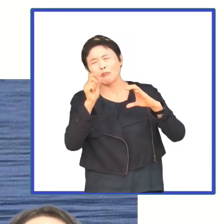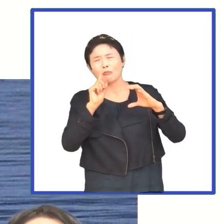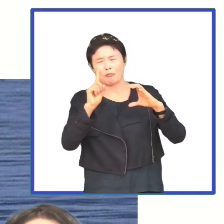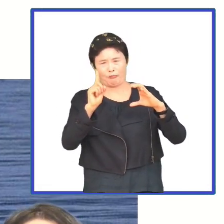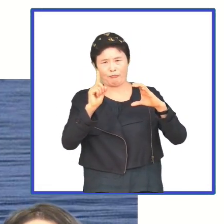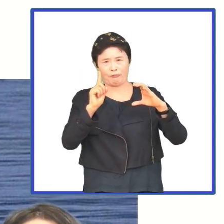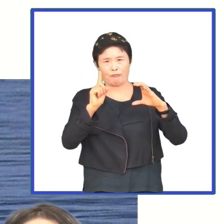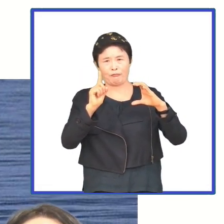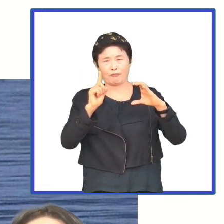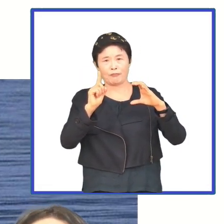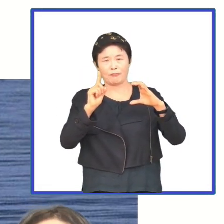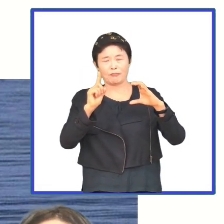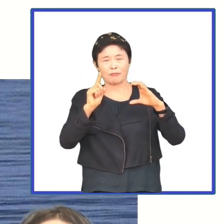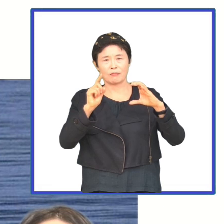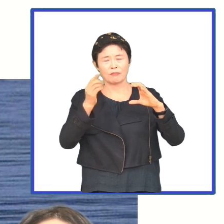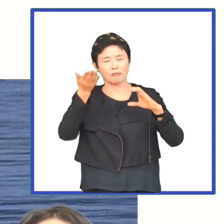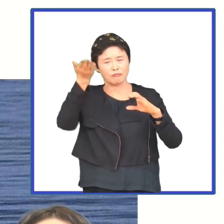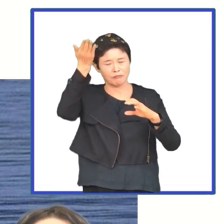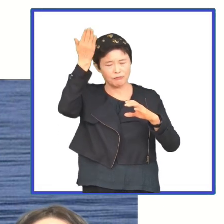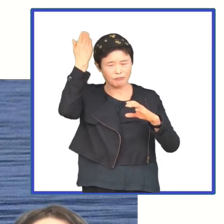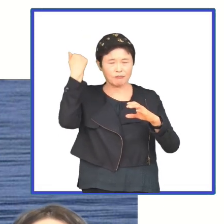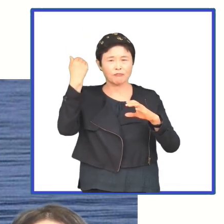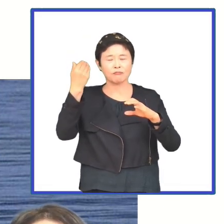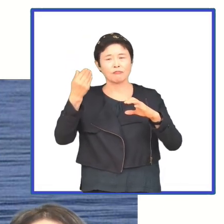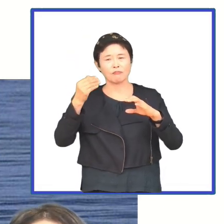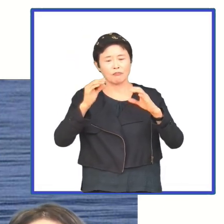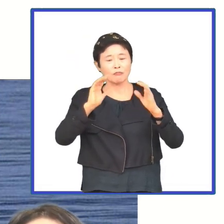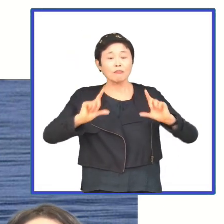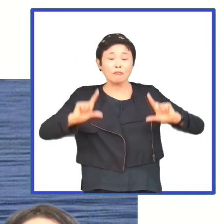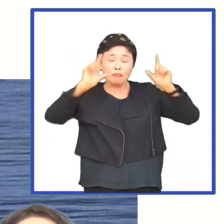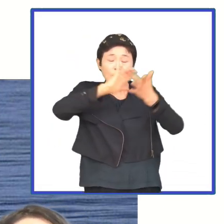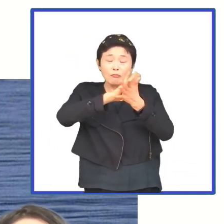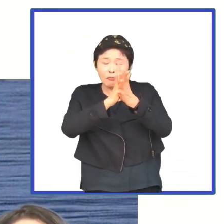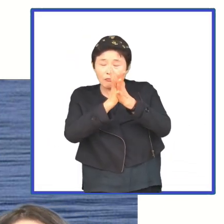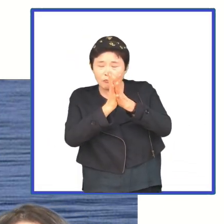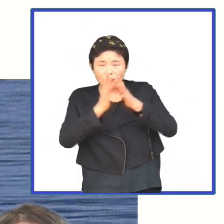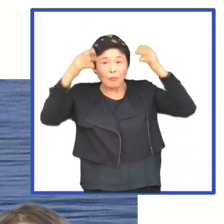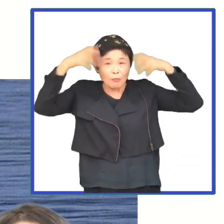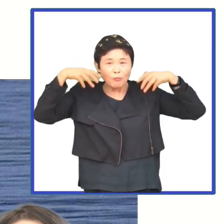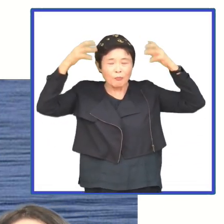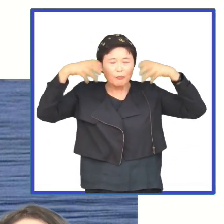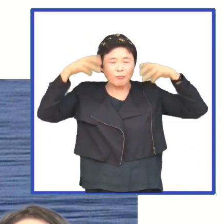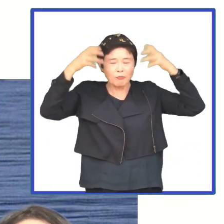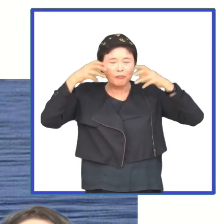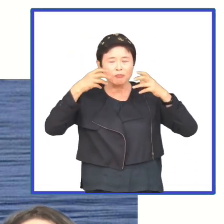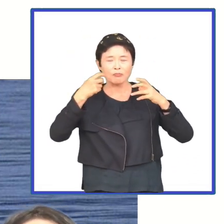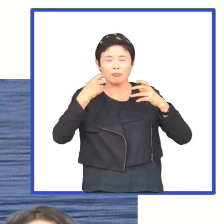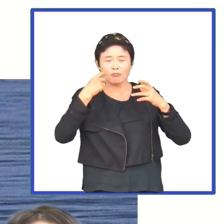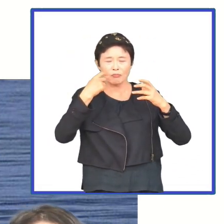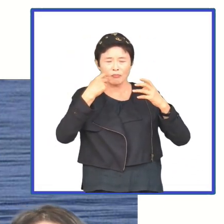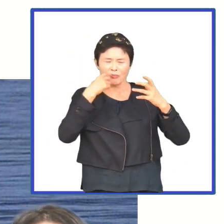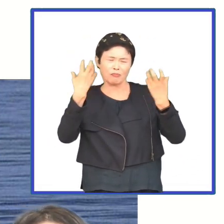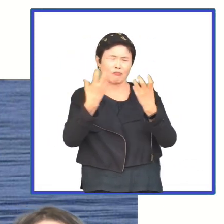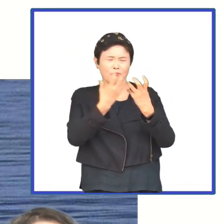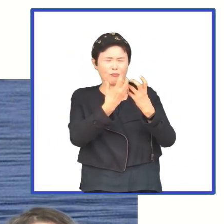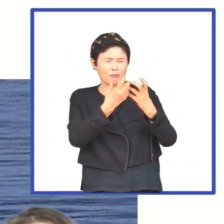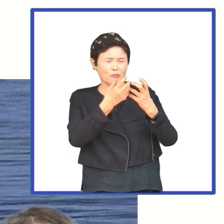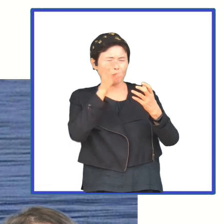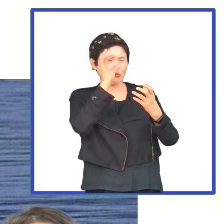기존의 과학자들은 기후변화로 인해서 앞으로 우리가 여름에 북극빙하를 더 이상 볼 수 없는 시점이